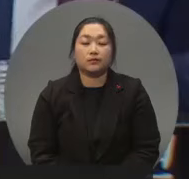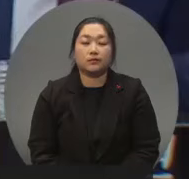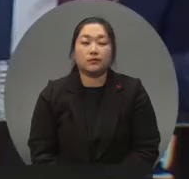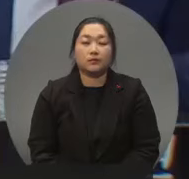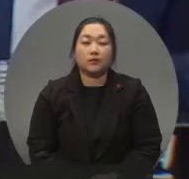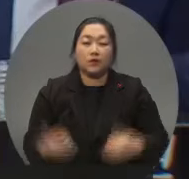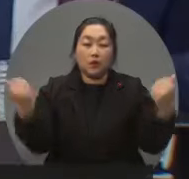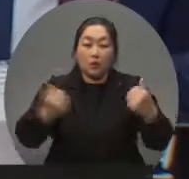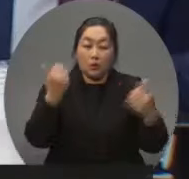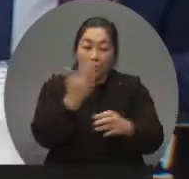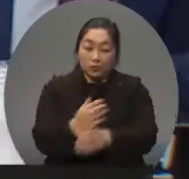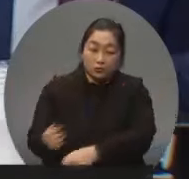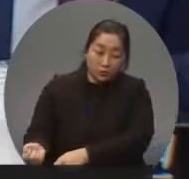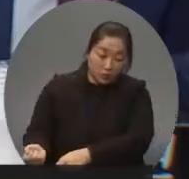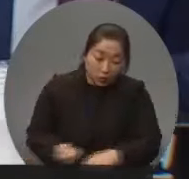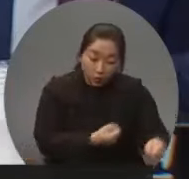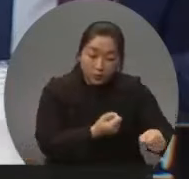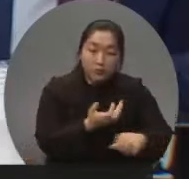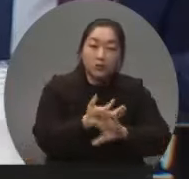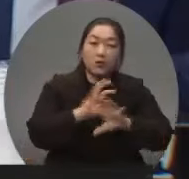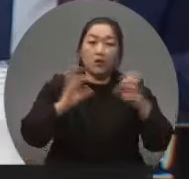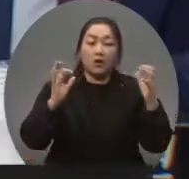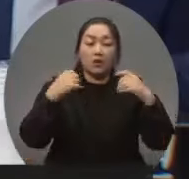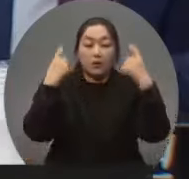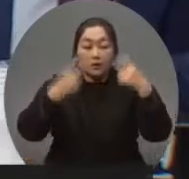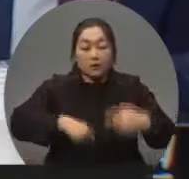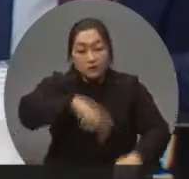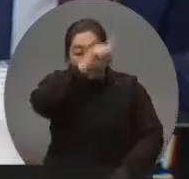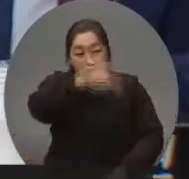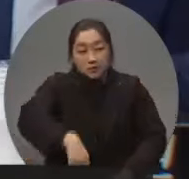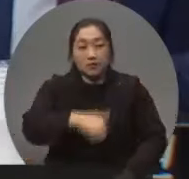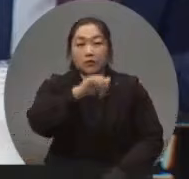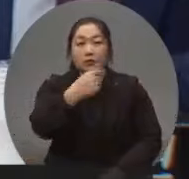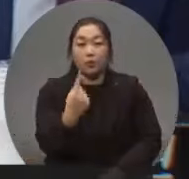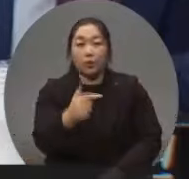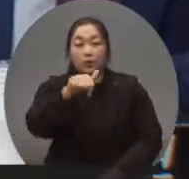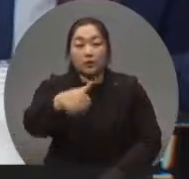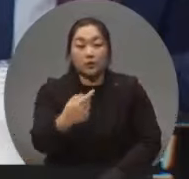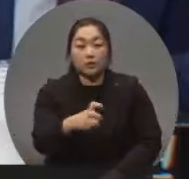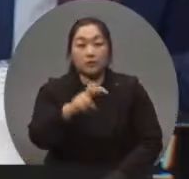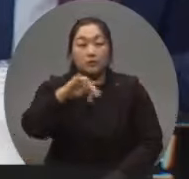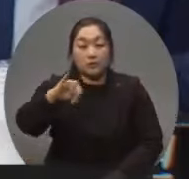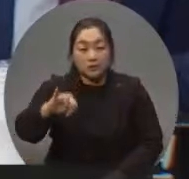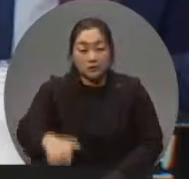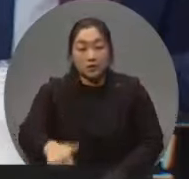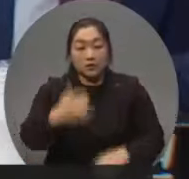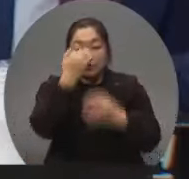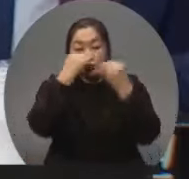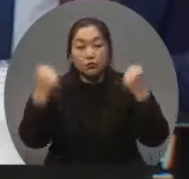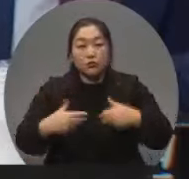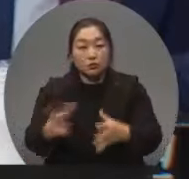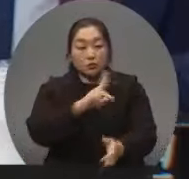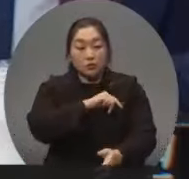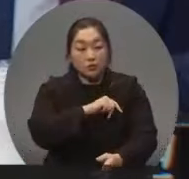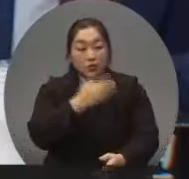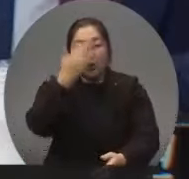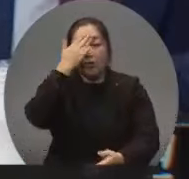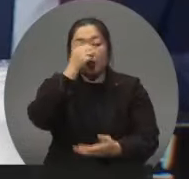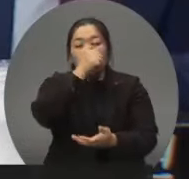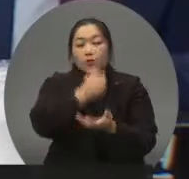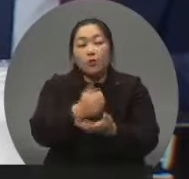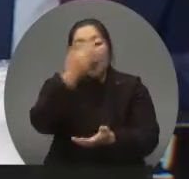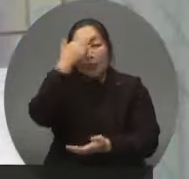회기 중에 골프를 치고 해외 여행을 간 녹음식재 받았습니다